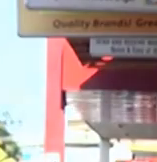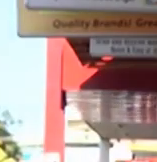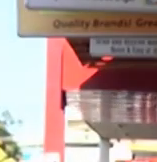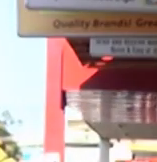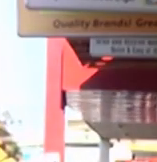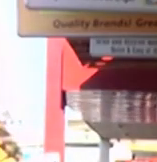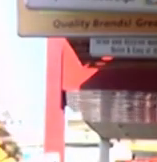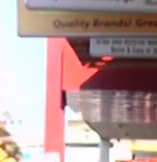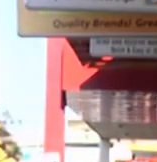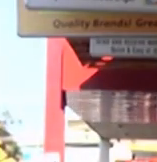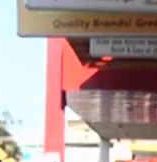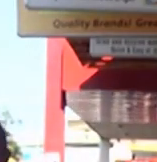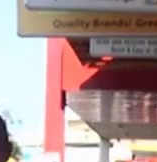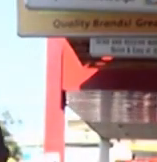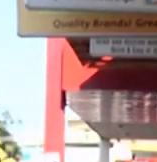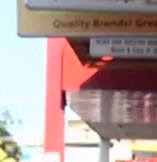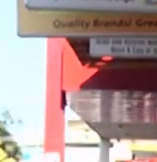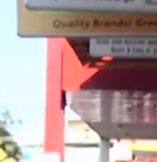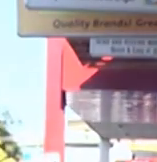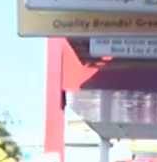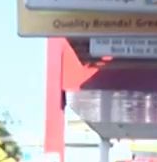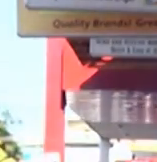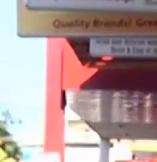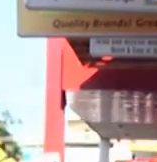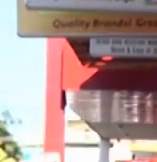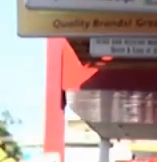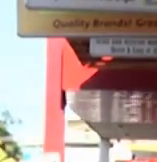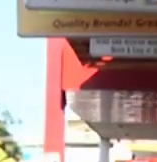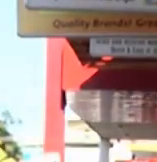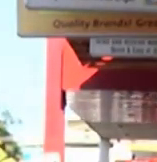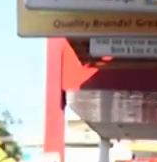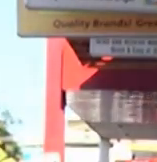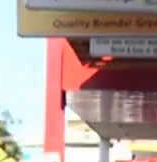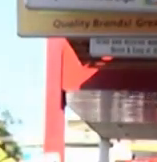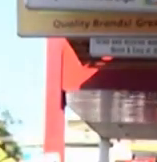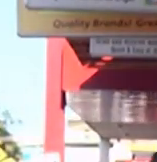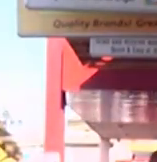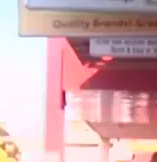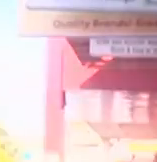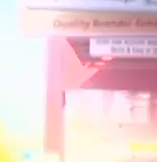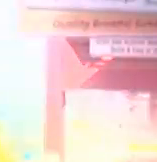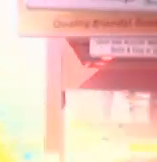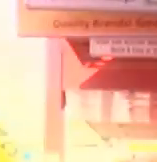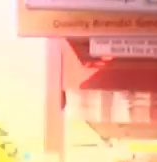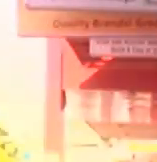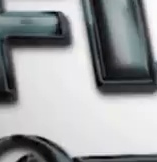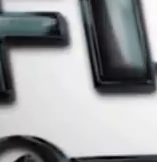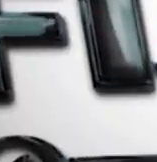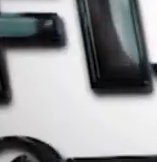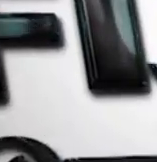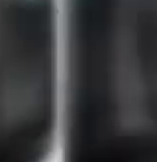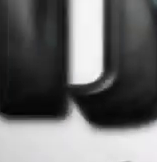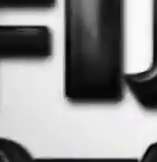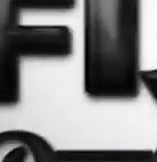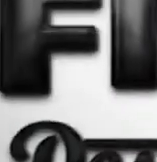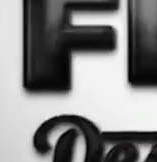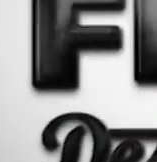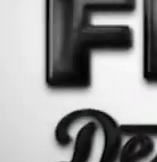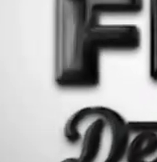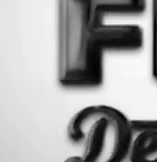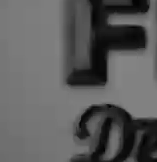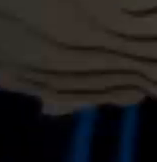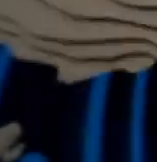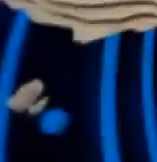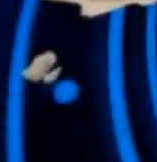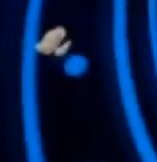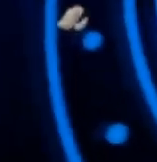Baik tu dia jadi mereka tahu Radio Fiji बहुत Radio Fiji रोज सुनता हूँ. रेडियो फीजी 2 देश